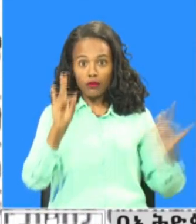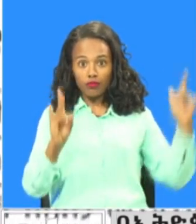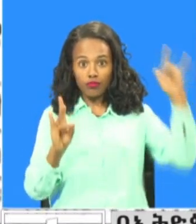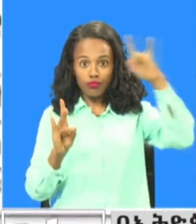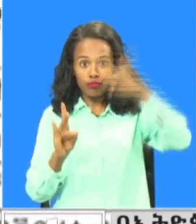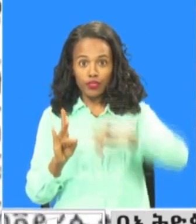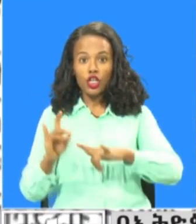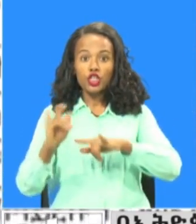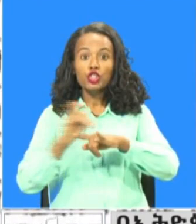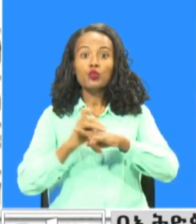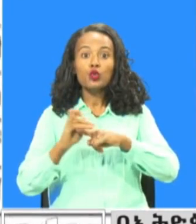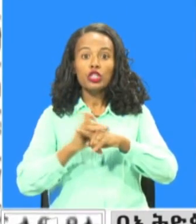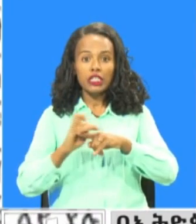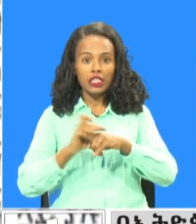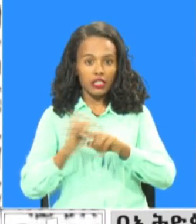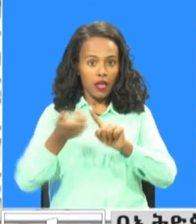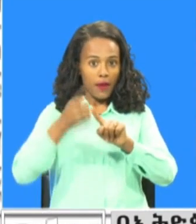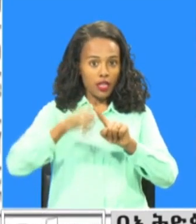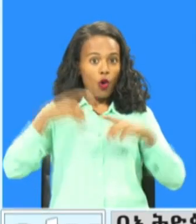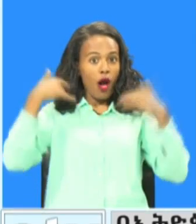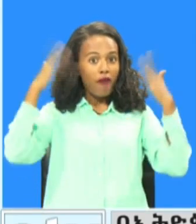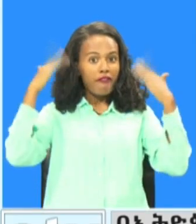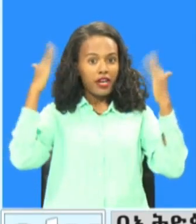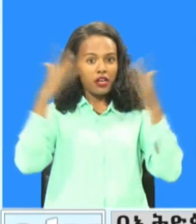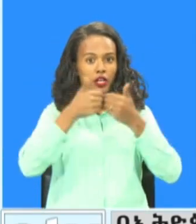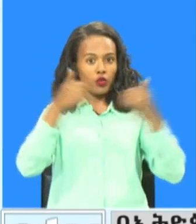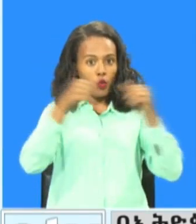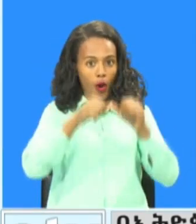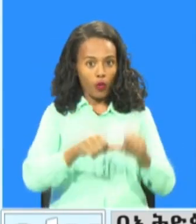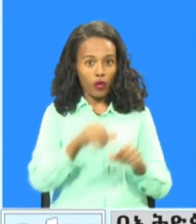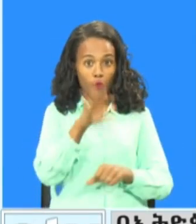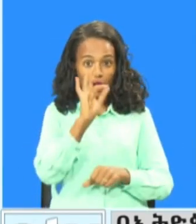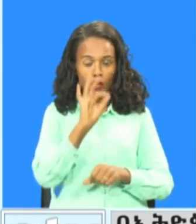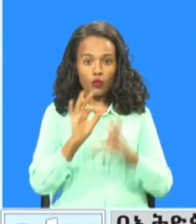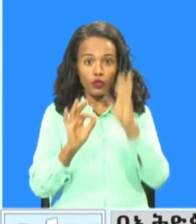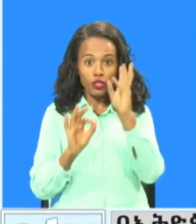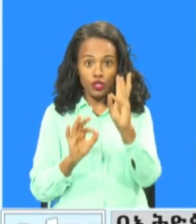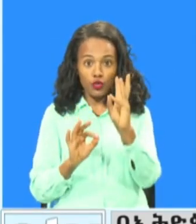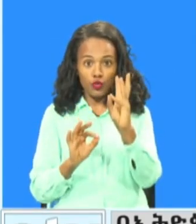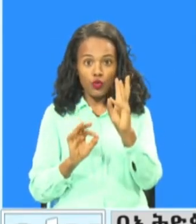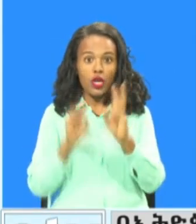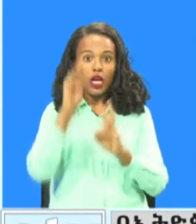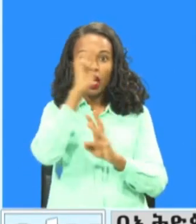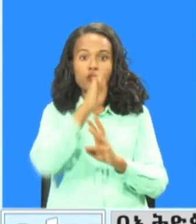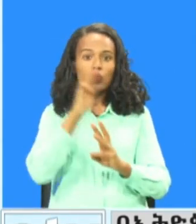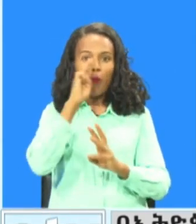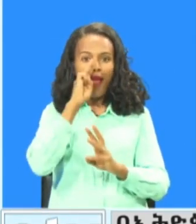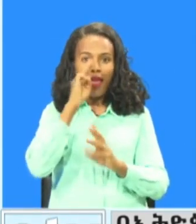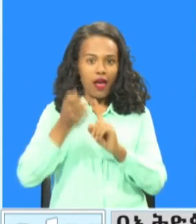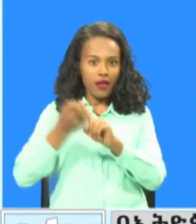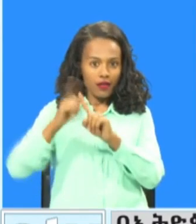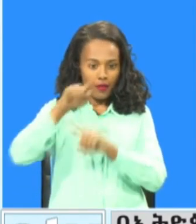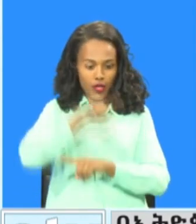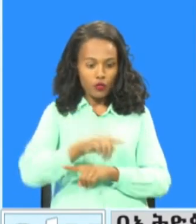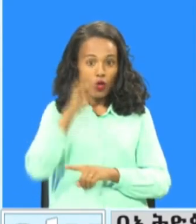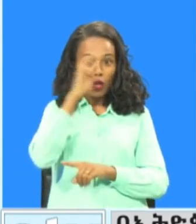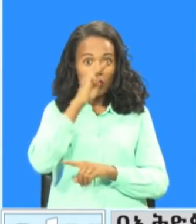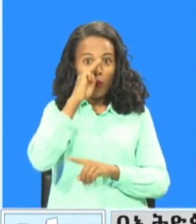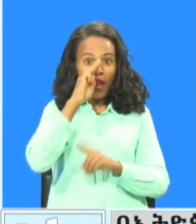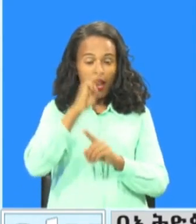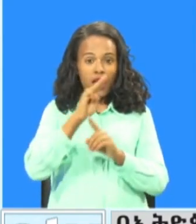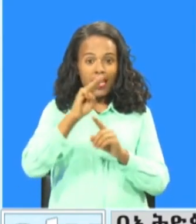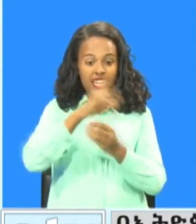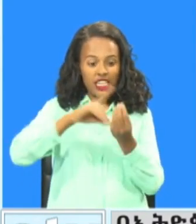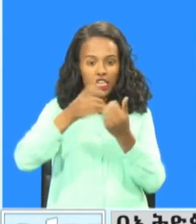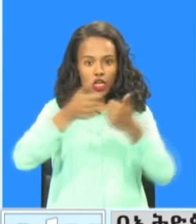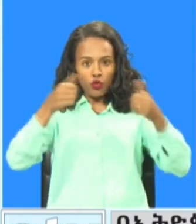ከጅቡቲ ተመልሰው በአፋር ለይቶ ማቆያ ውስጥ የሚገኙ ሲሆኑ ስድስቱ ከሶማሊያ የተመለሱና በሶማሌ ክልል ለይቶ ማቆያ